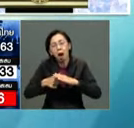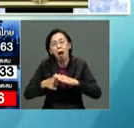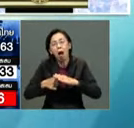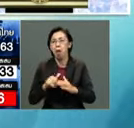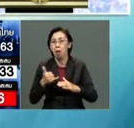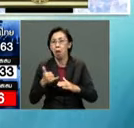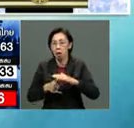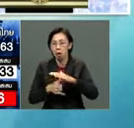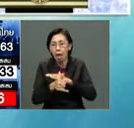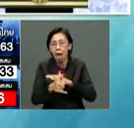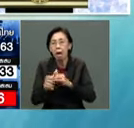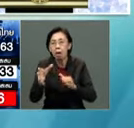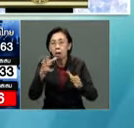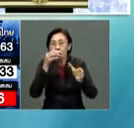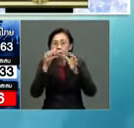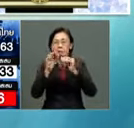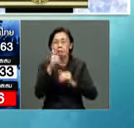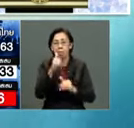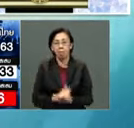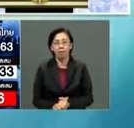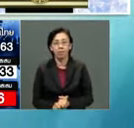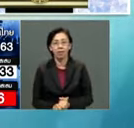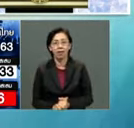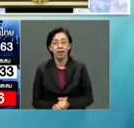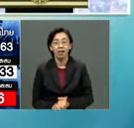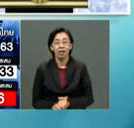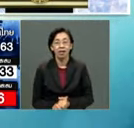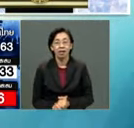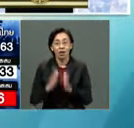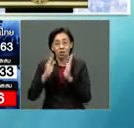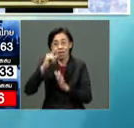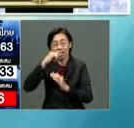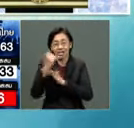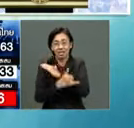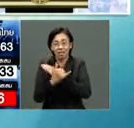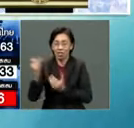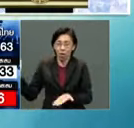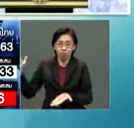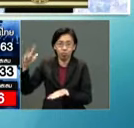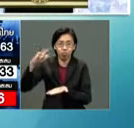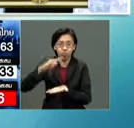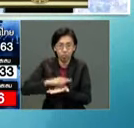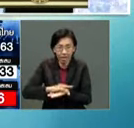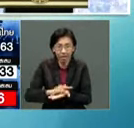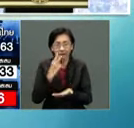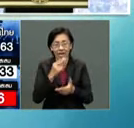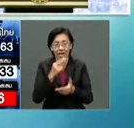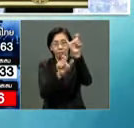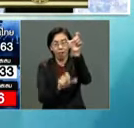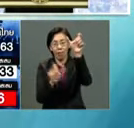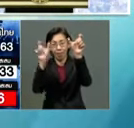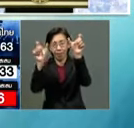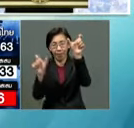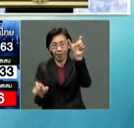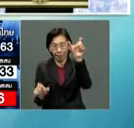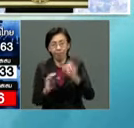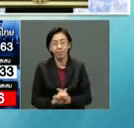ปดูเที่ยวบินคนไทยที่นำคนไทยตกค้างกลับมาจากต่างประเทศเช่นเดียวกันครับชุดข้อมูลต่างๆเหล่